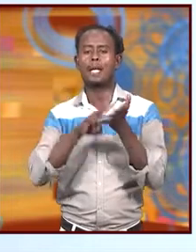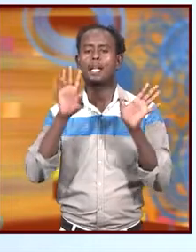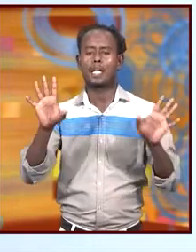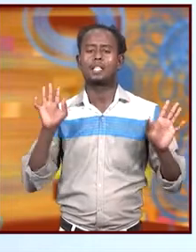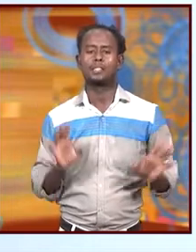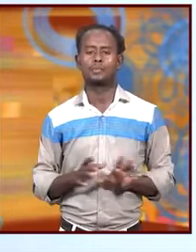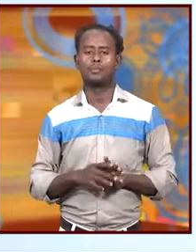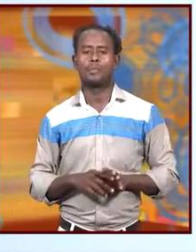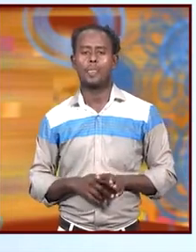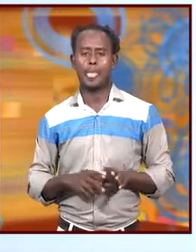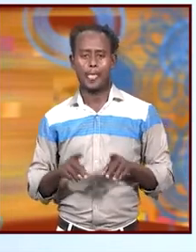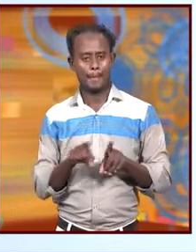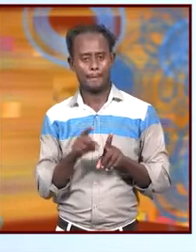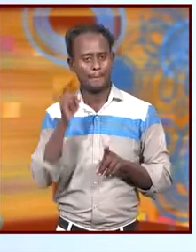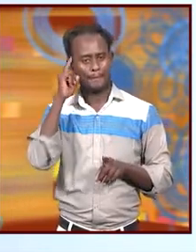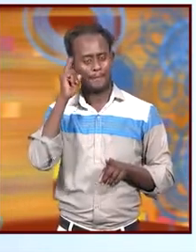57 மீட்டர்.